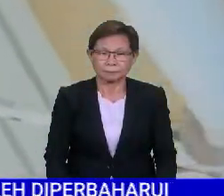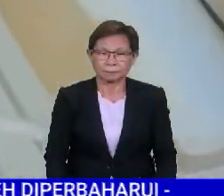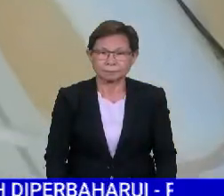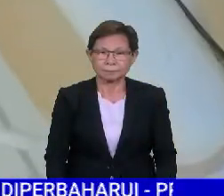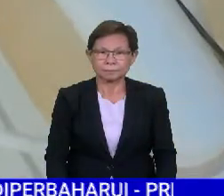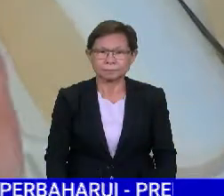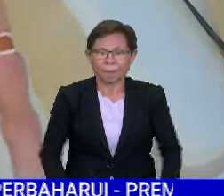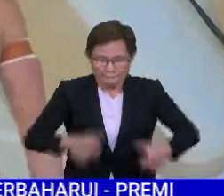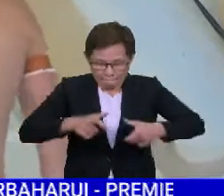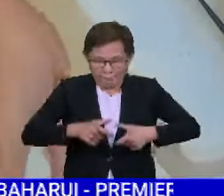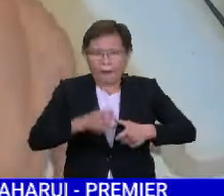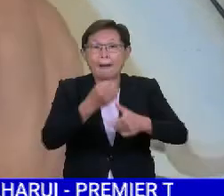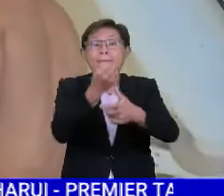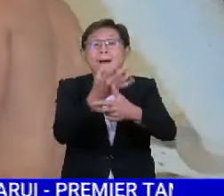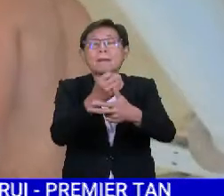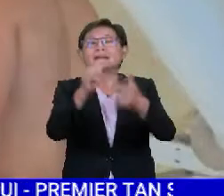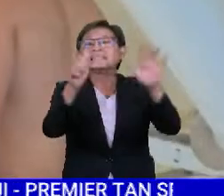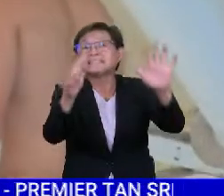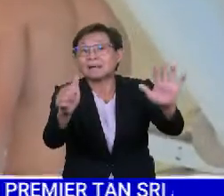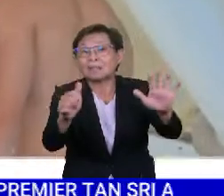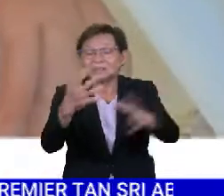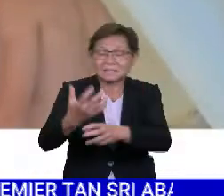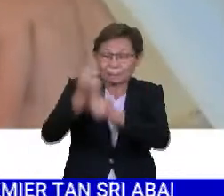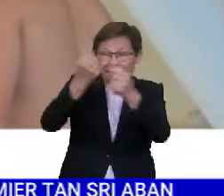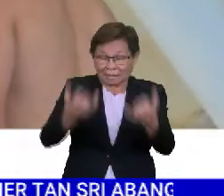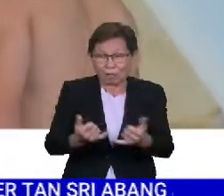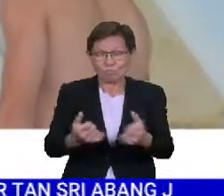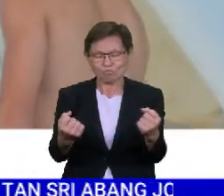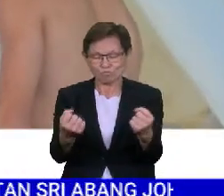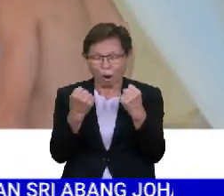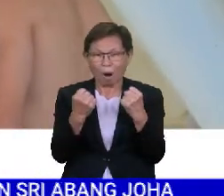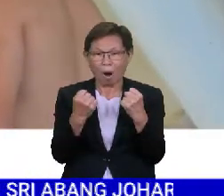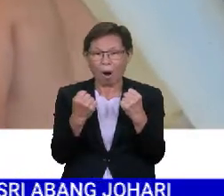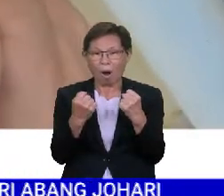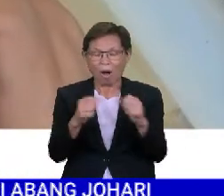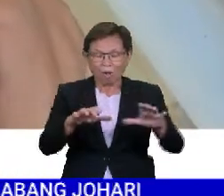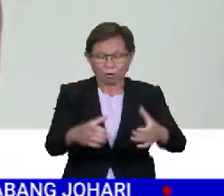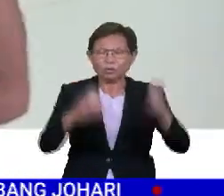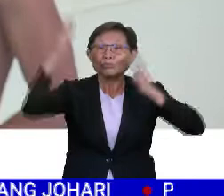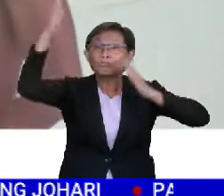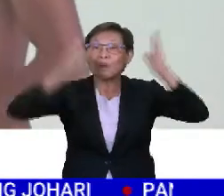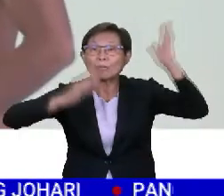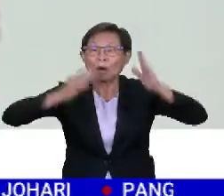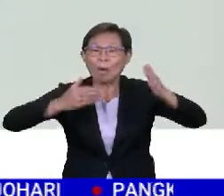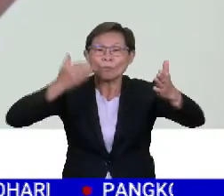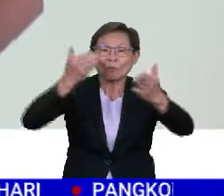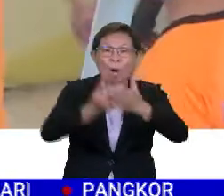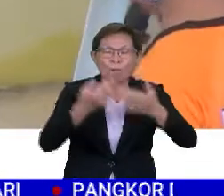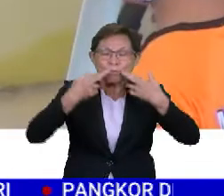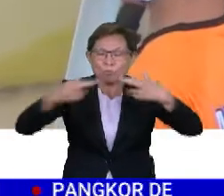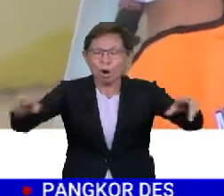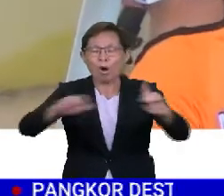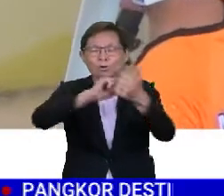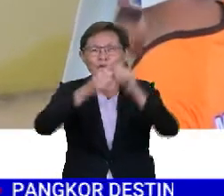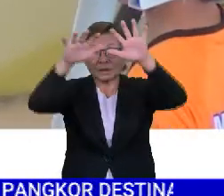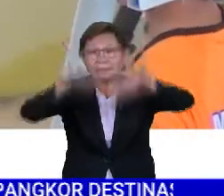Sementara itu, pingat emas ke-6 yang diraih pada hari ini berjaya mengukuhkan kedudukan kontinjen Malaysia menjelang pembukaan rasmi Sukan